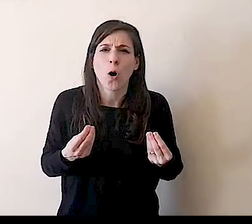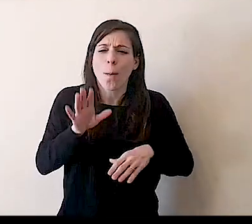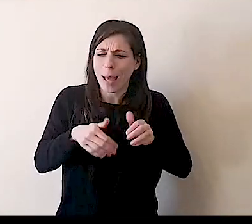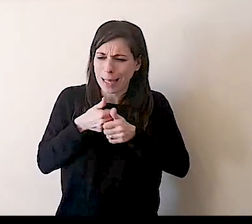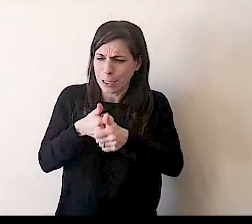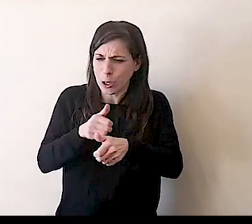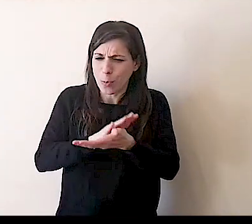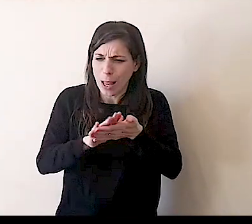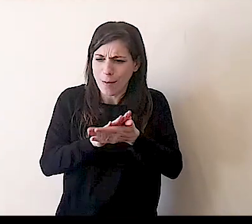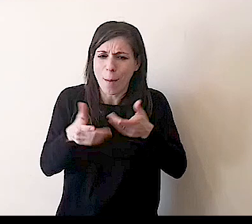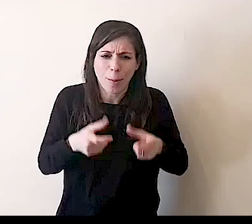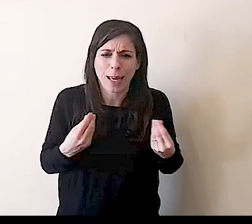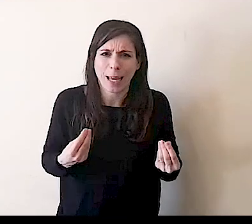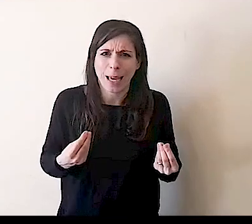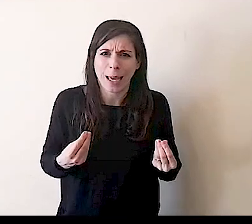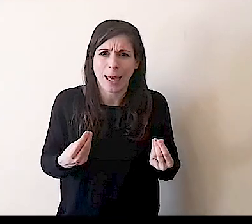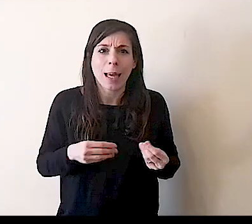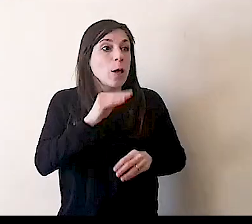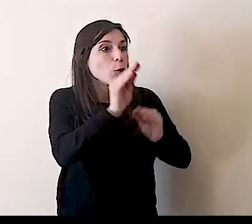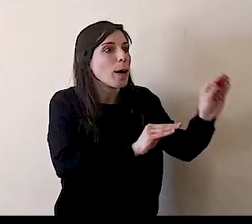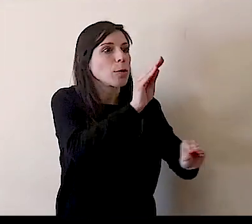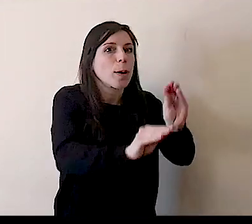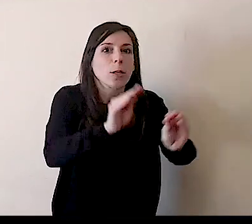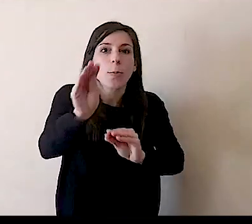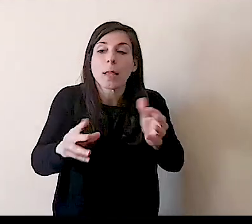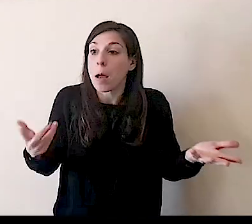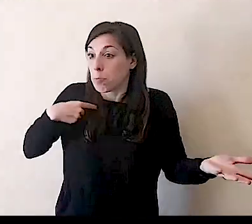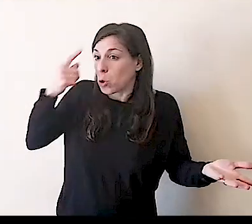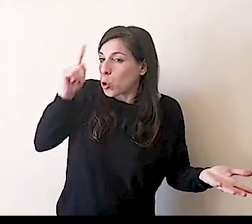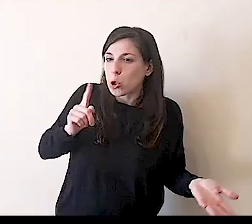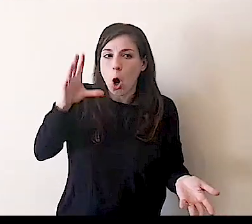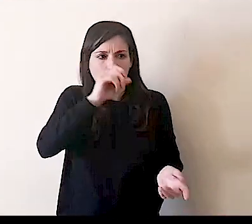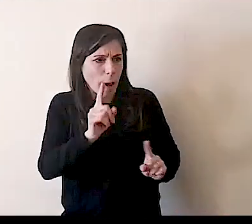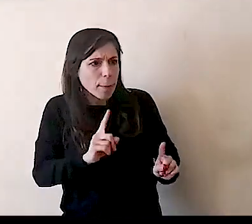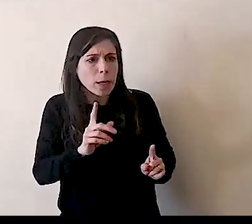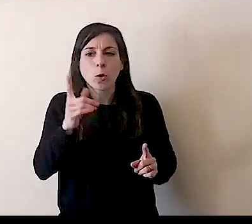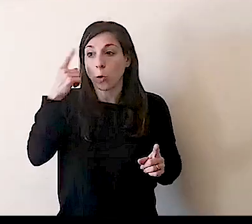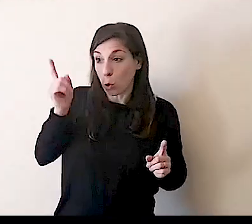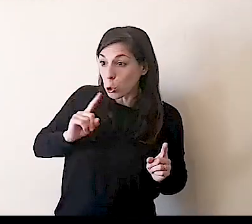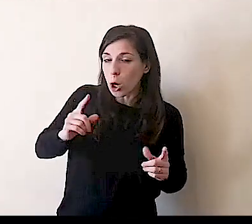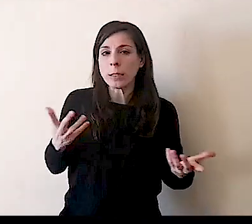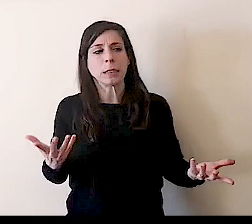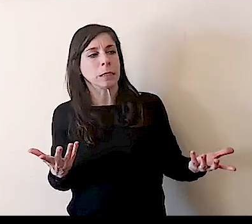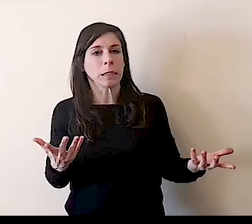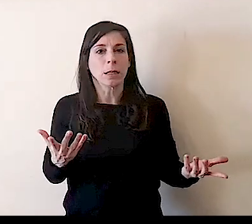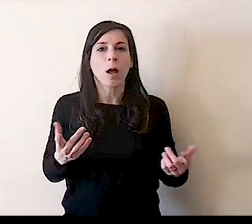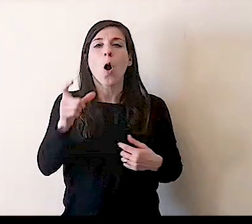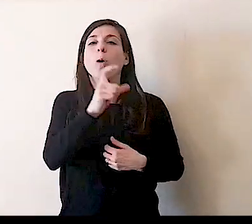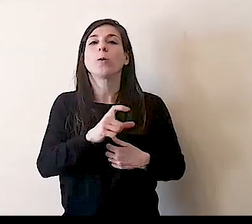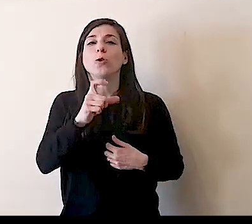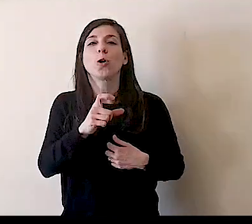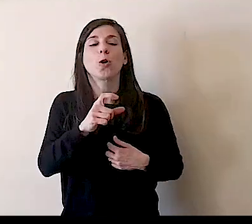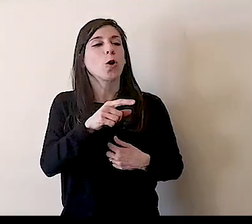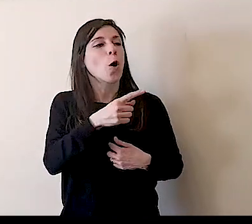andava in giro a chiederlo e tutti dicevano ma io forse non so bene non ho ancora ben capito a un certo giorno a un certo punto